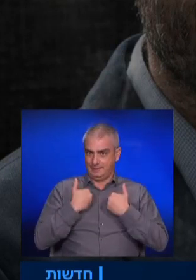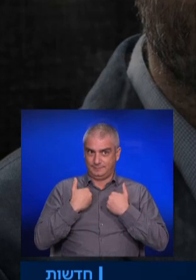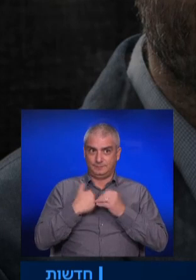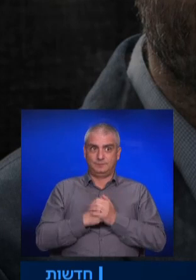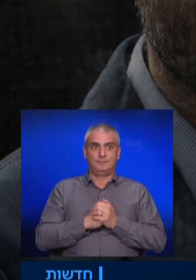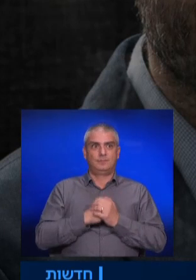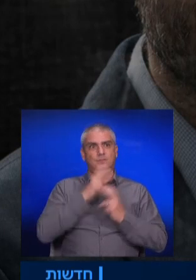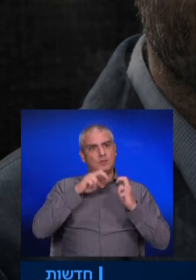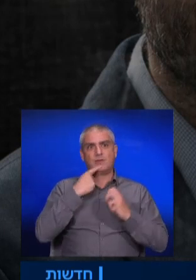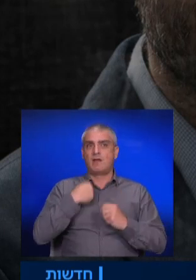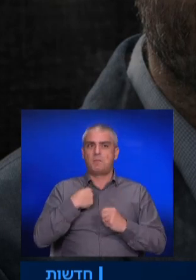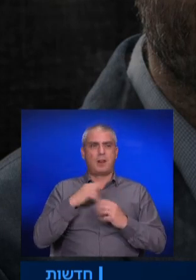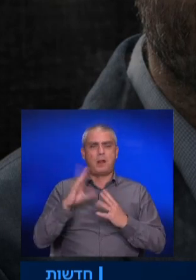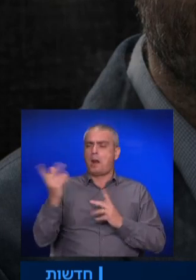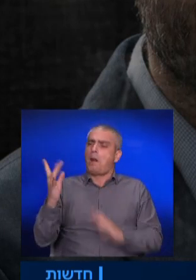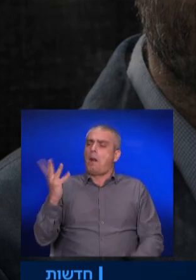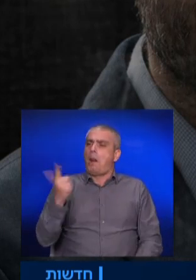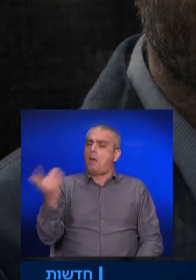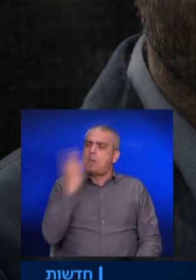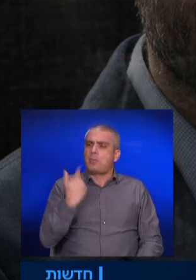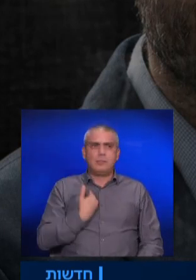מכיר את זה, אבל איילת שקד שאני פגיש, לא הייתי מנפל. למה אתה הולך לבד?